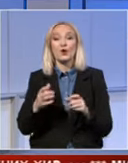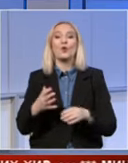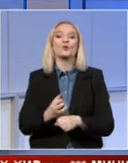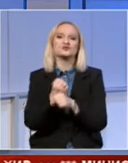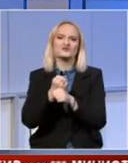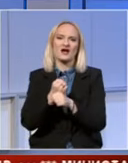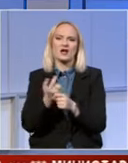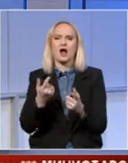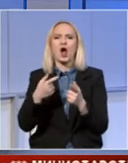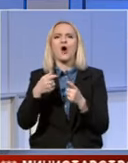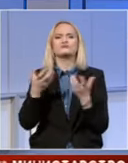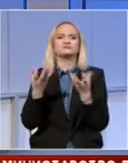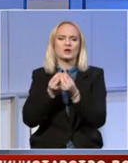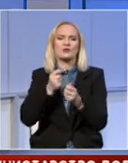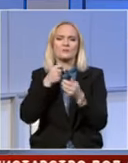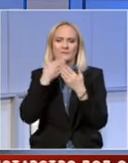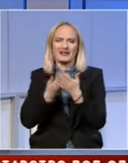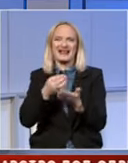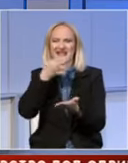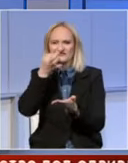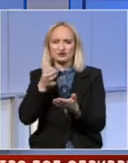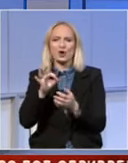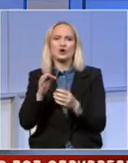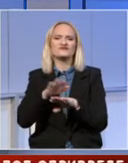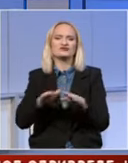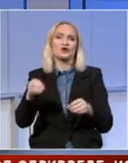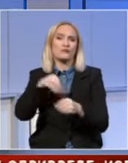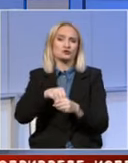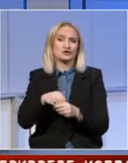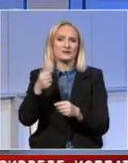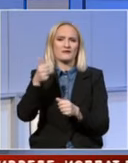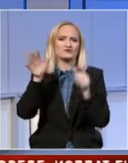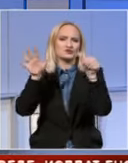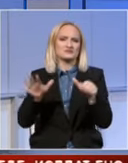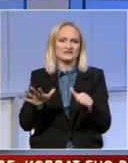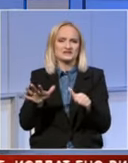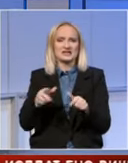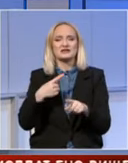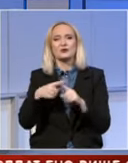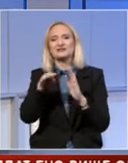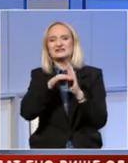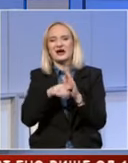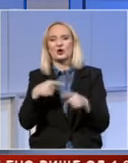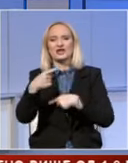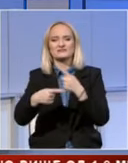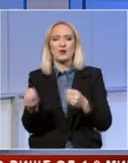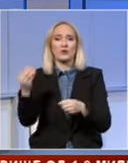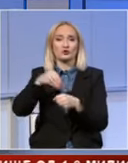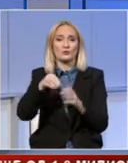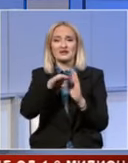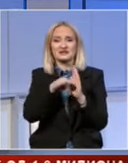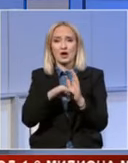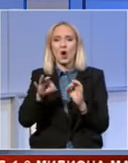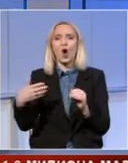Usvajanjem konsolidovanog izvještaja o izvršenju budžeta Republike Srpske za prvih pola godine, zakona o izmjenama i dopunama zakona